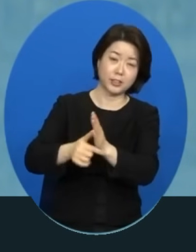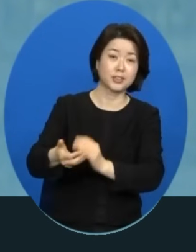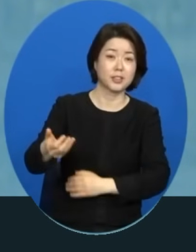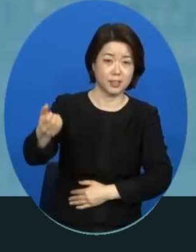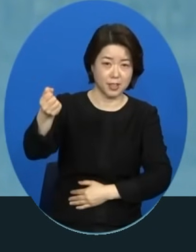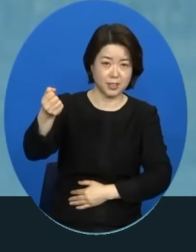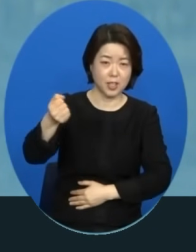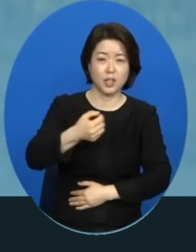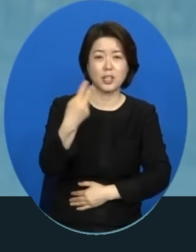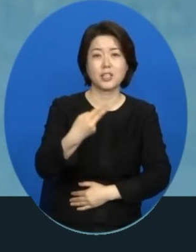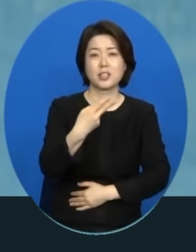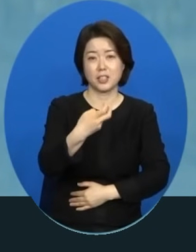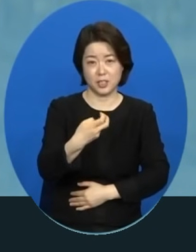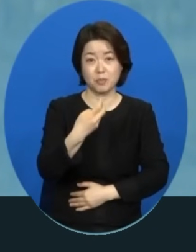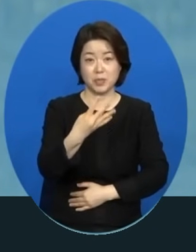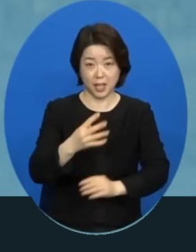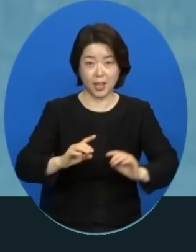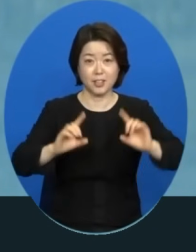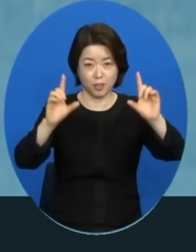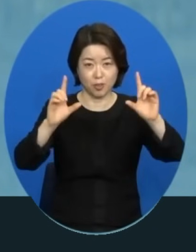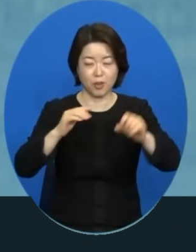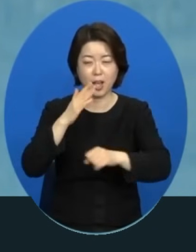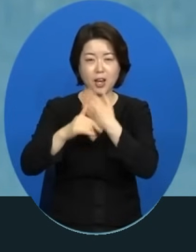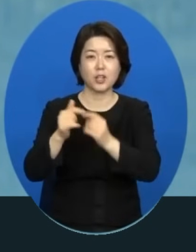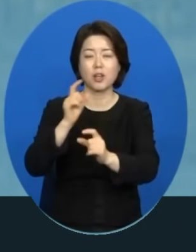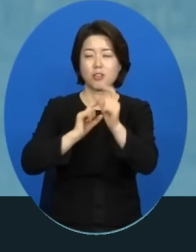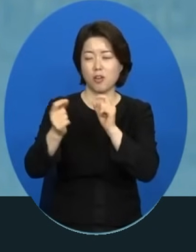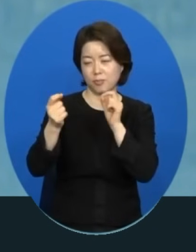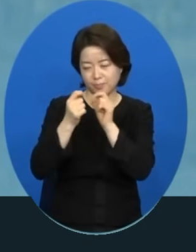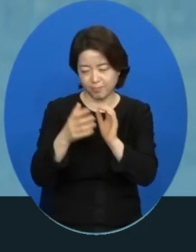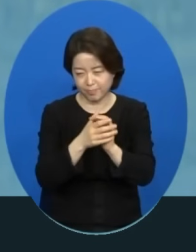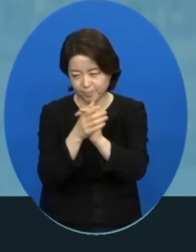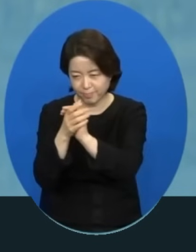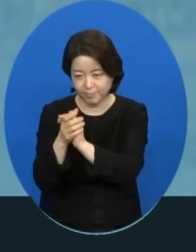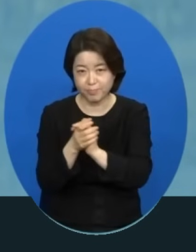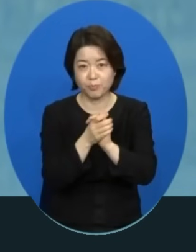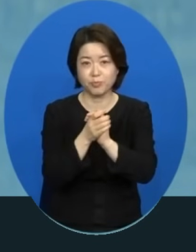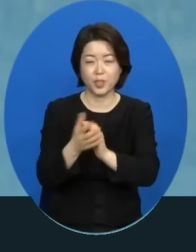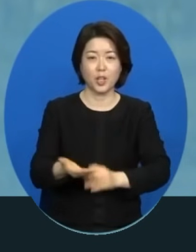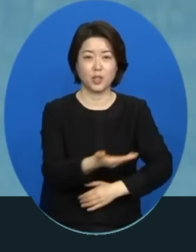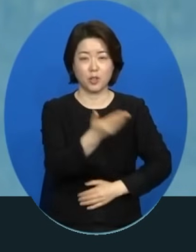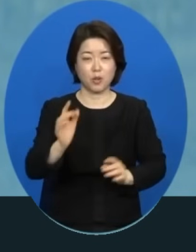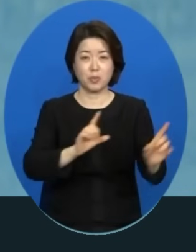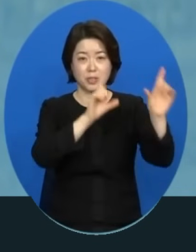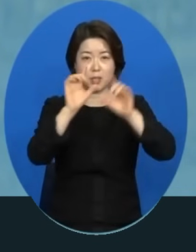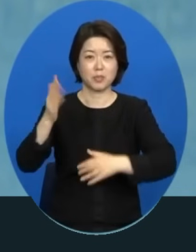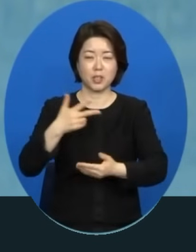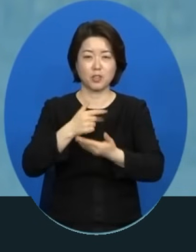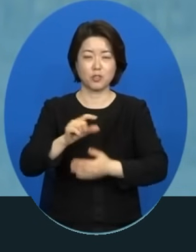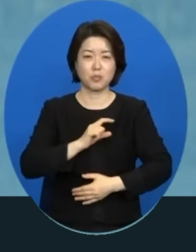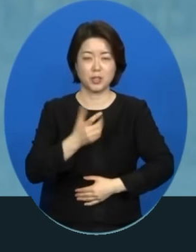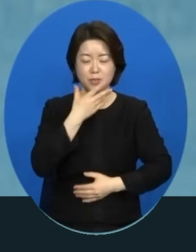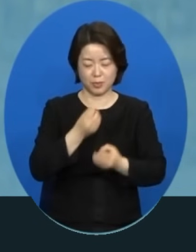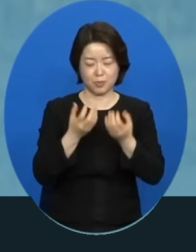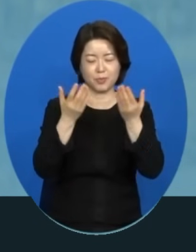보내면서 2024년도가 하나님과 더 친밀해지는 우리 여러분들의 삶이 되시기를 주님의 이름으로 축원드립니다.